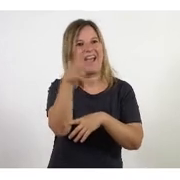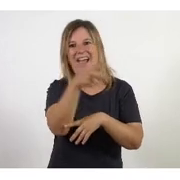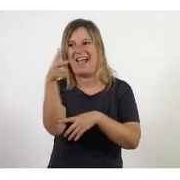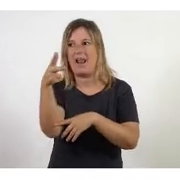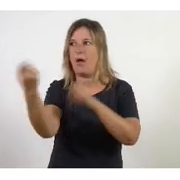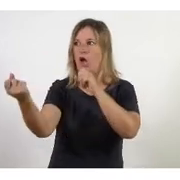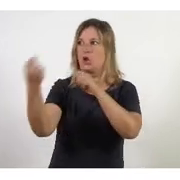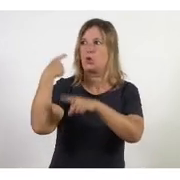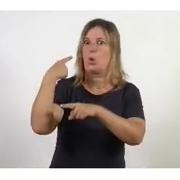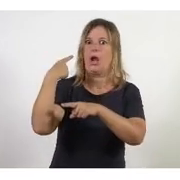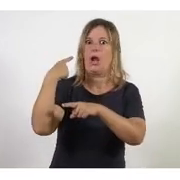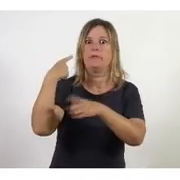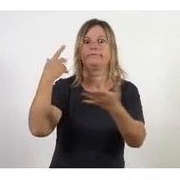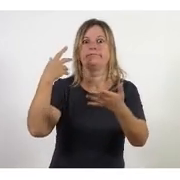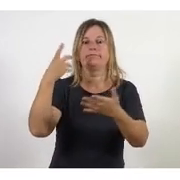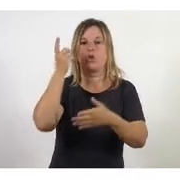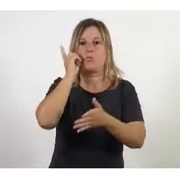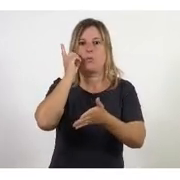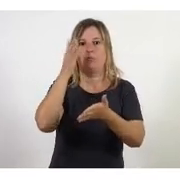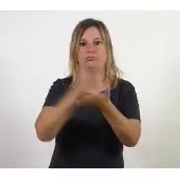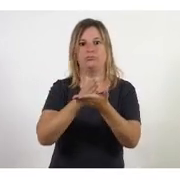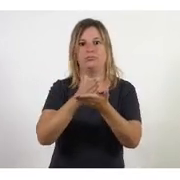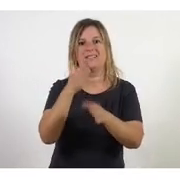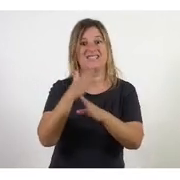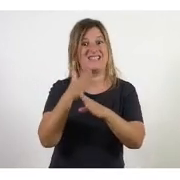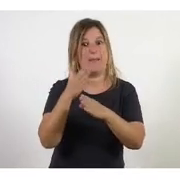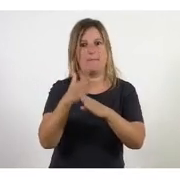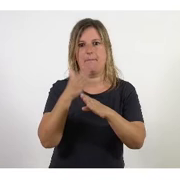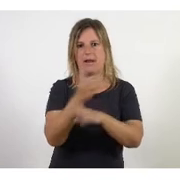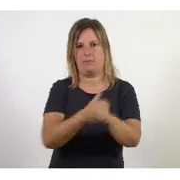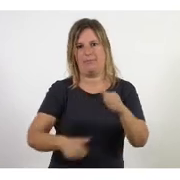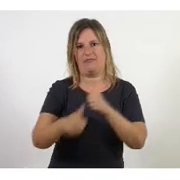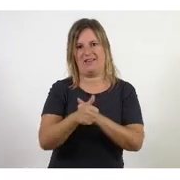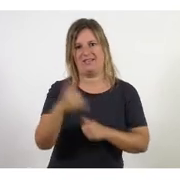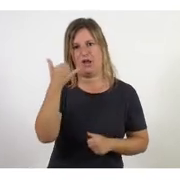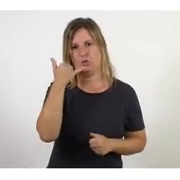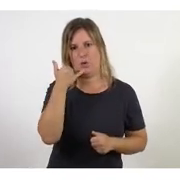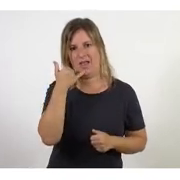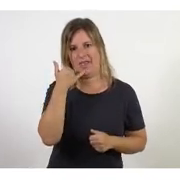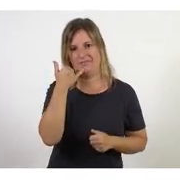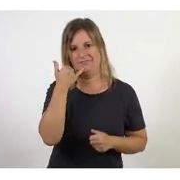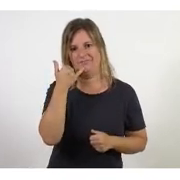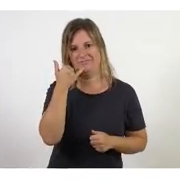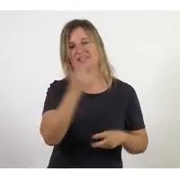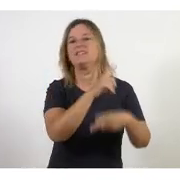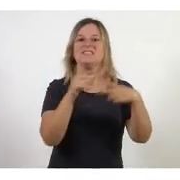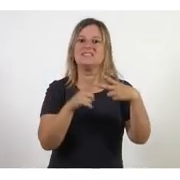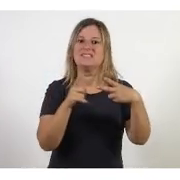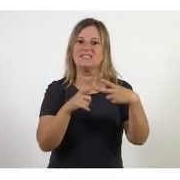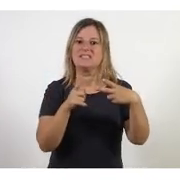trucada, doncs el mòbil donarà preferència sempre a la trucada. I el segon motiu,